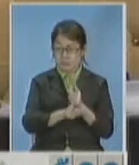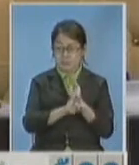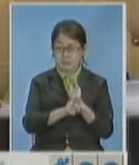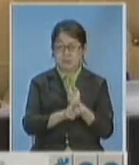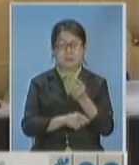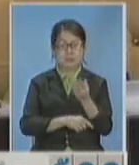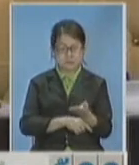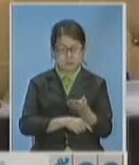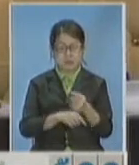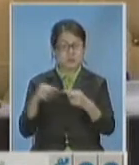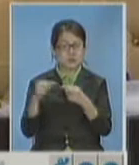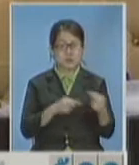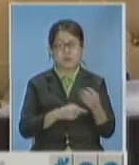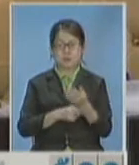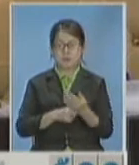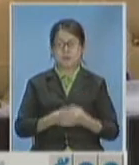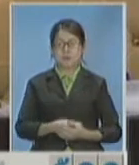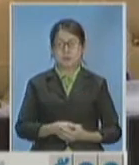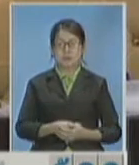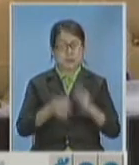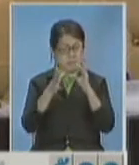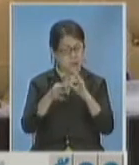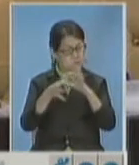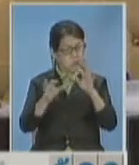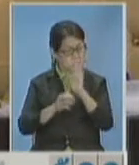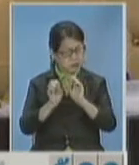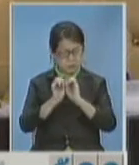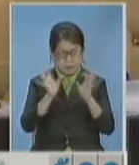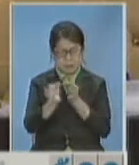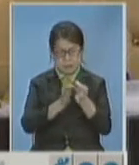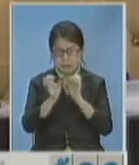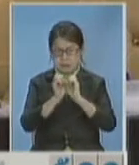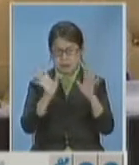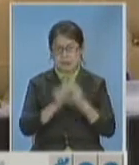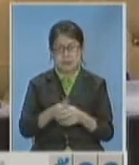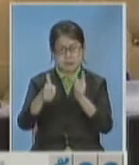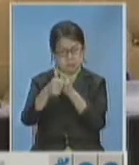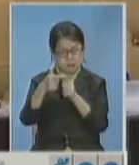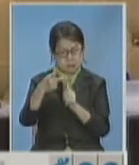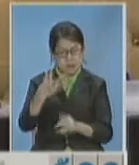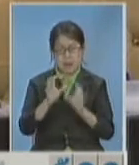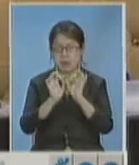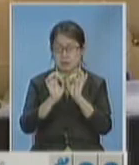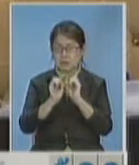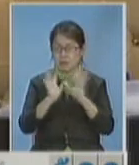งั้นเชิญท่านวัชระต่อเลยครับชี้ประเด็นของท่านนะครับให้ชัดๆแล้วท่านก็อภิปรายตามประเด็นที่ท่านติดใจนะฮะ